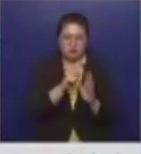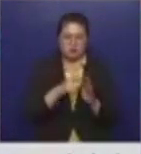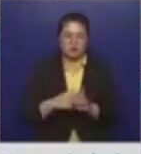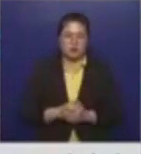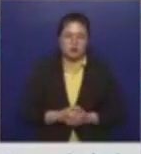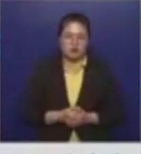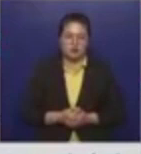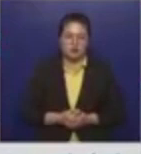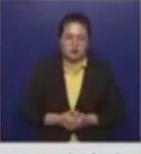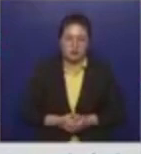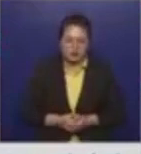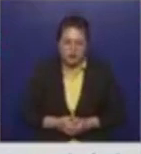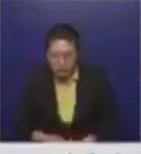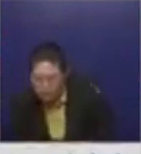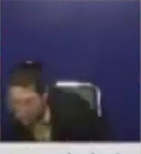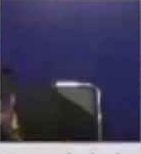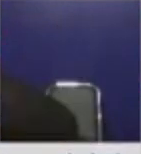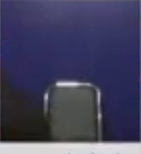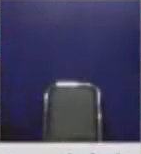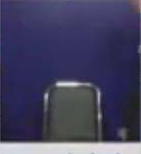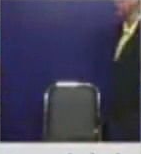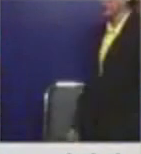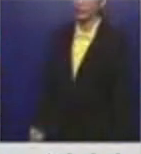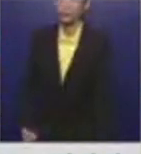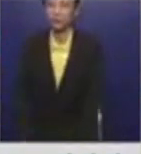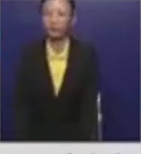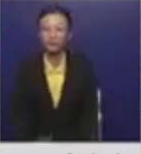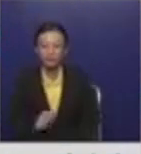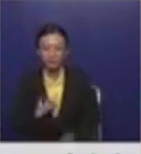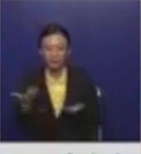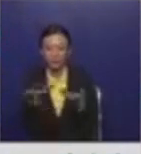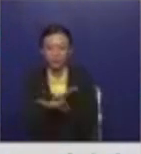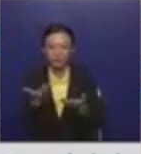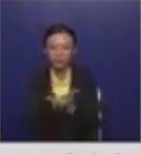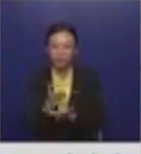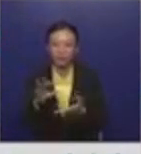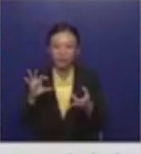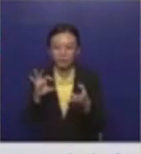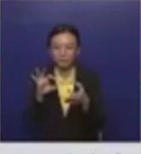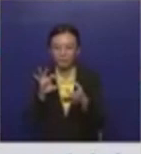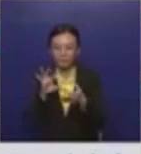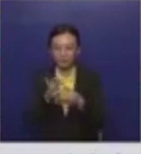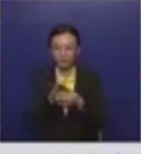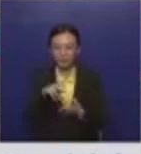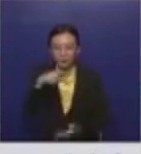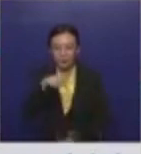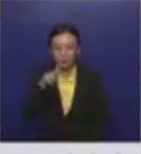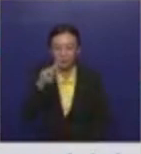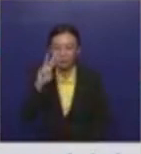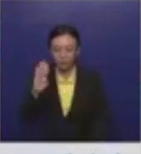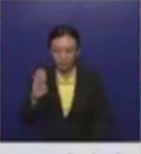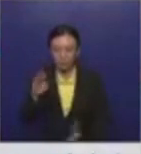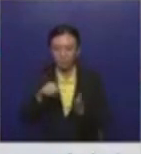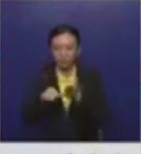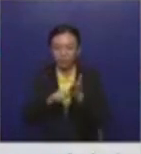มได้มีโอกาสได้อภิปรายในวาระรับหลักการของร่างพระราชบัญญัติแก้ไขเพิ่มเติมประมวล